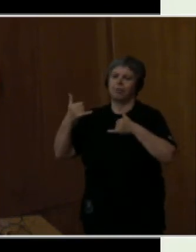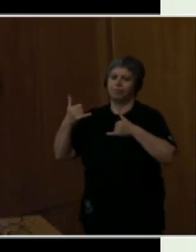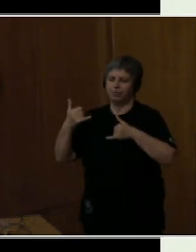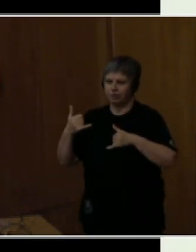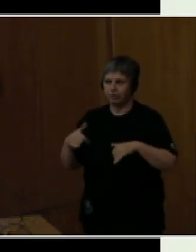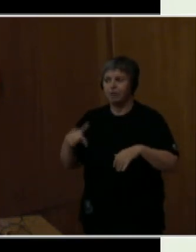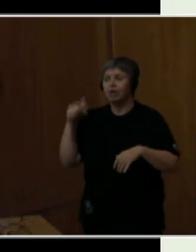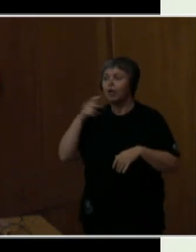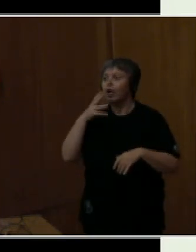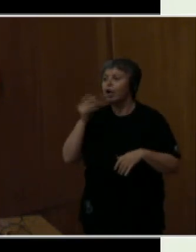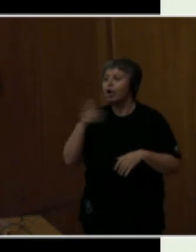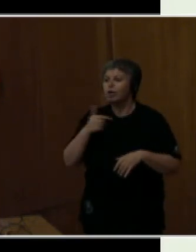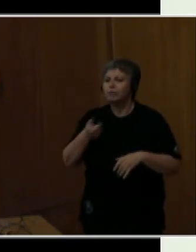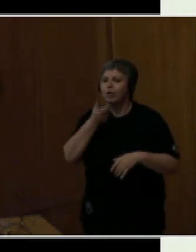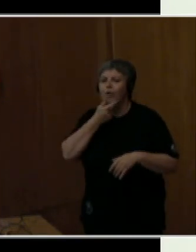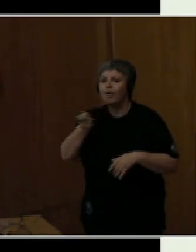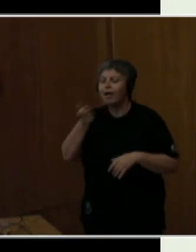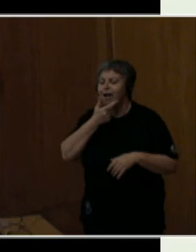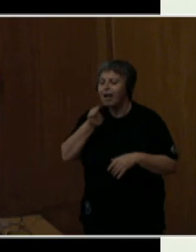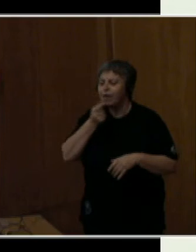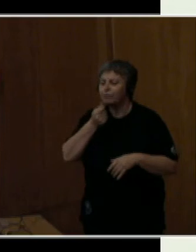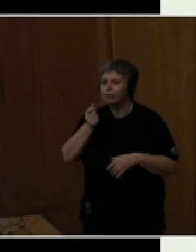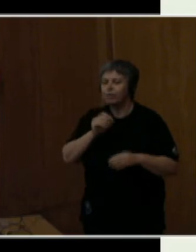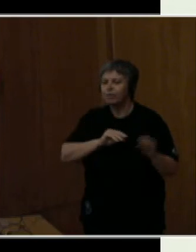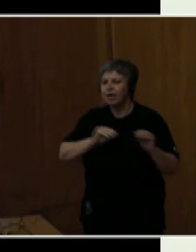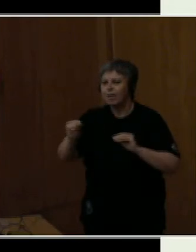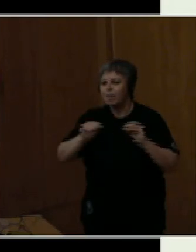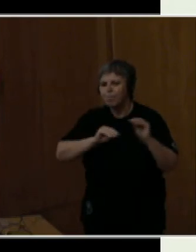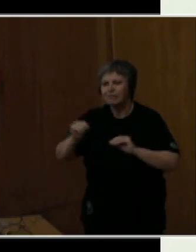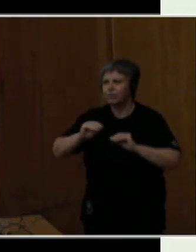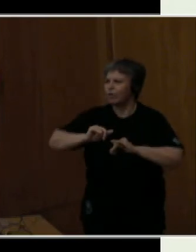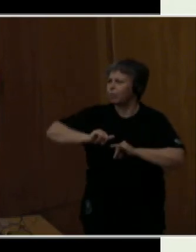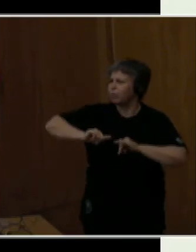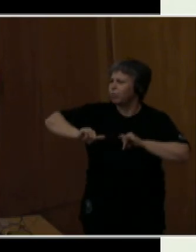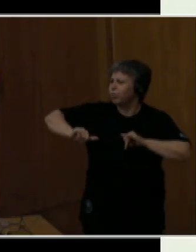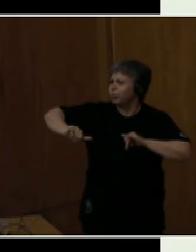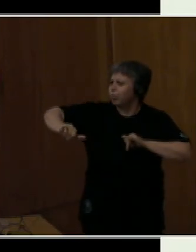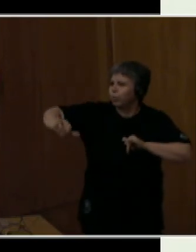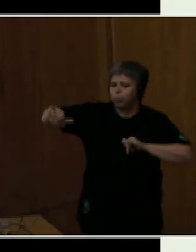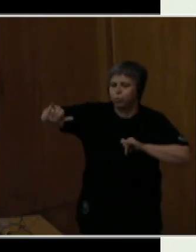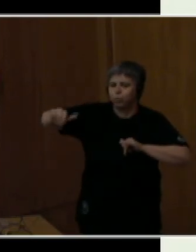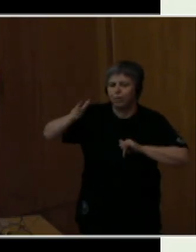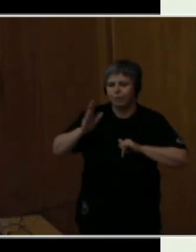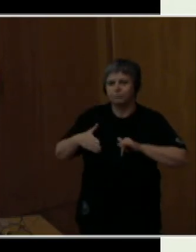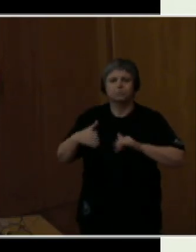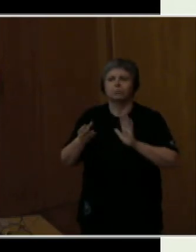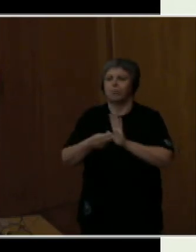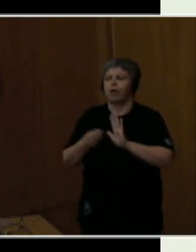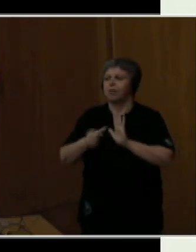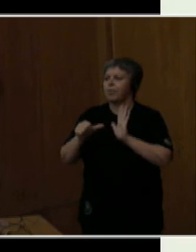όγκους δεδομένων που μπορούν να μεταφερθούν, τη μικρή εξασθένιση και πολύ μεγάλες αποστάσεις. Σκεφτείτε μια ραχοκοκαλιά δικτύου